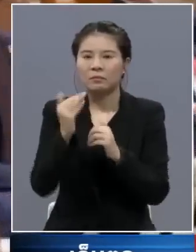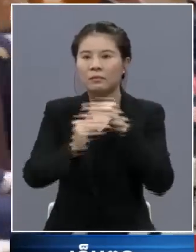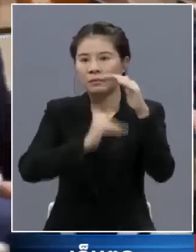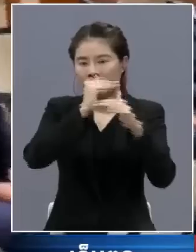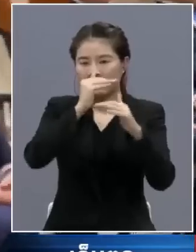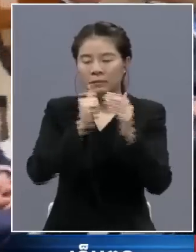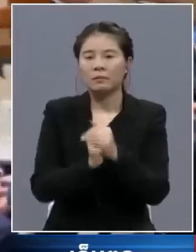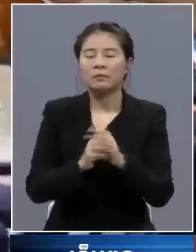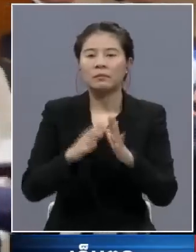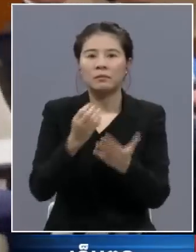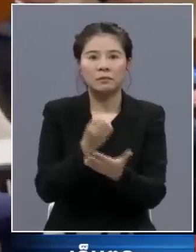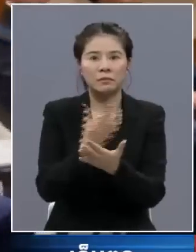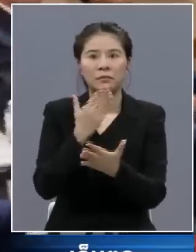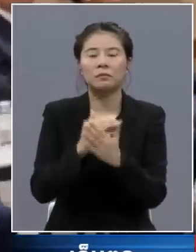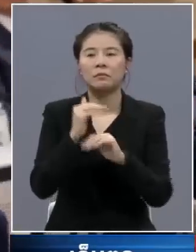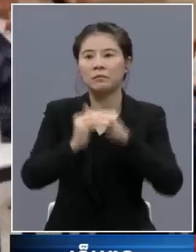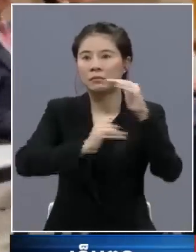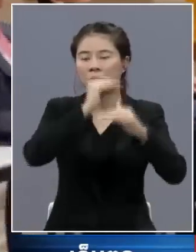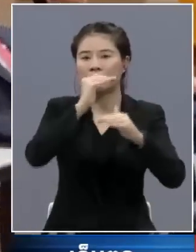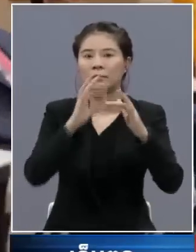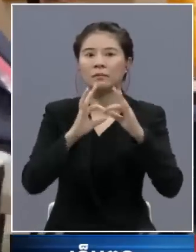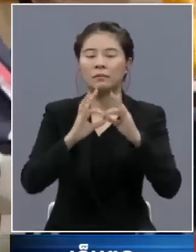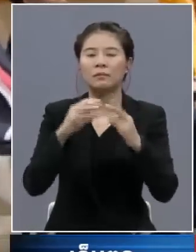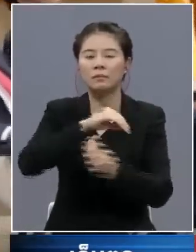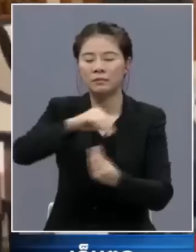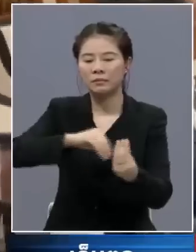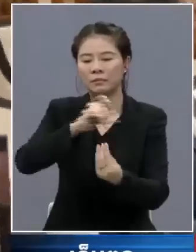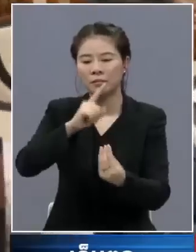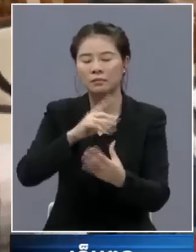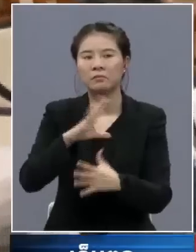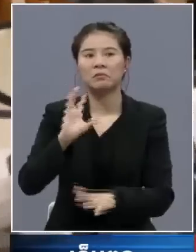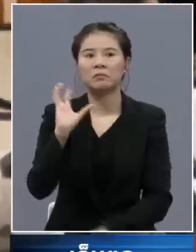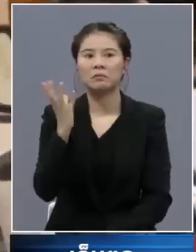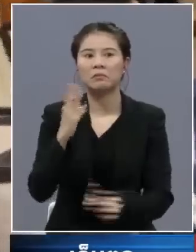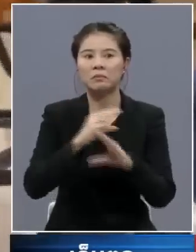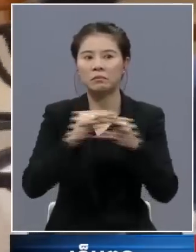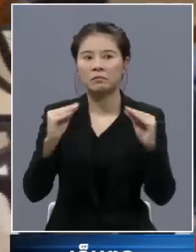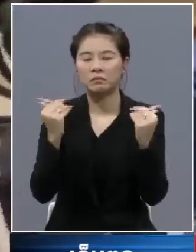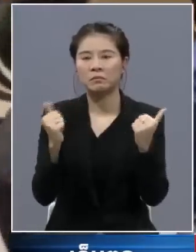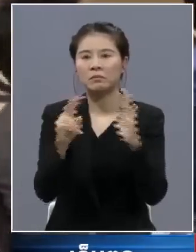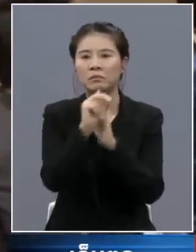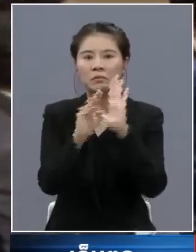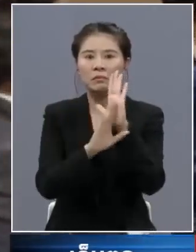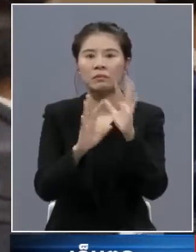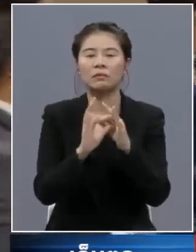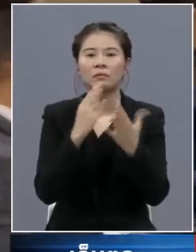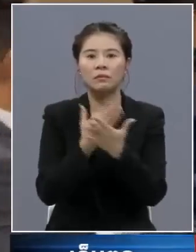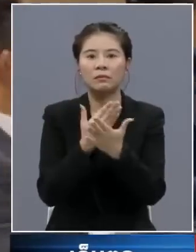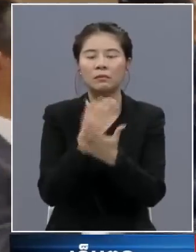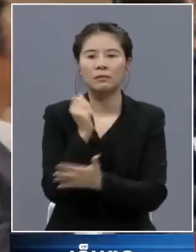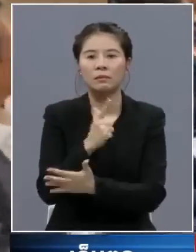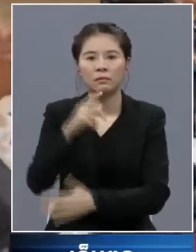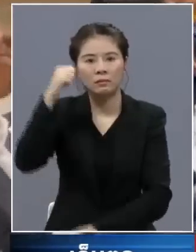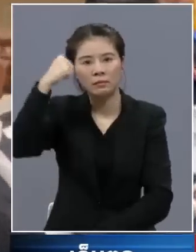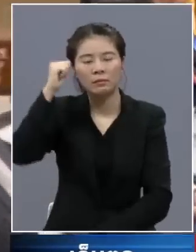ฐกิจภายในประเทศดีขึ้นในช่วงที่เศรษฐกิจโลกนั้นซบเซานะครับนอกจากนี้ยังพูดถึงเรื่องของนโยบายค่าแรงต่างๆด้วย